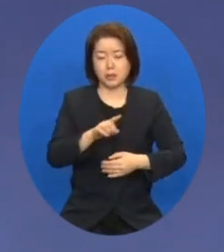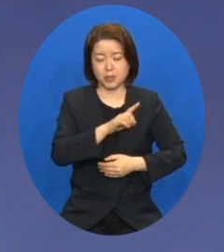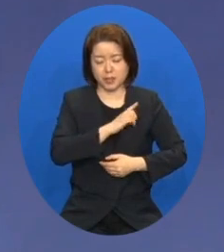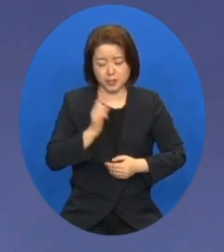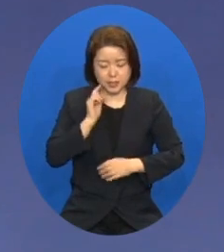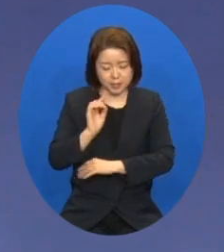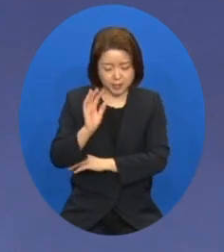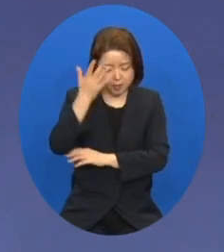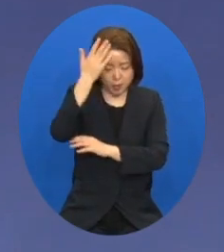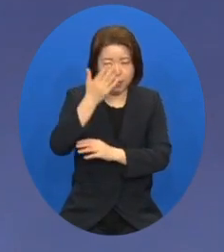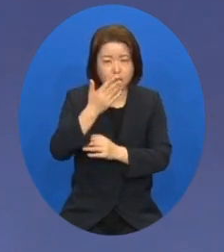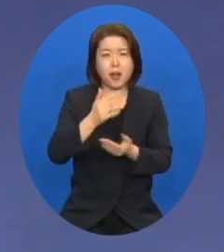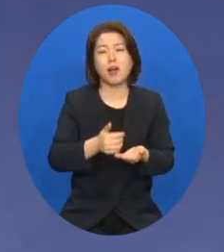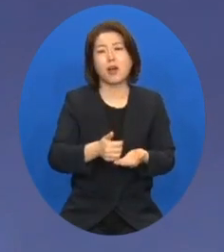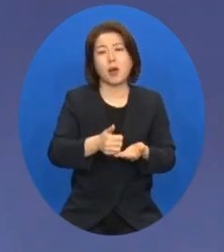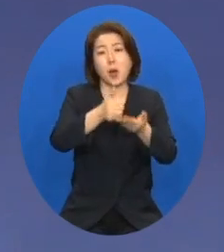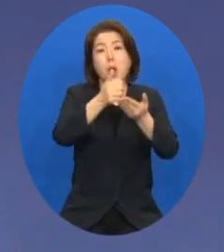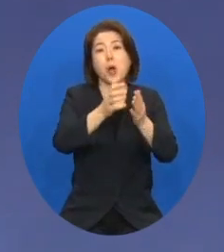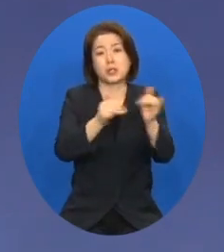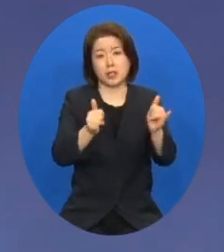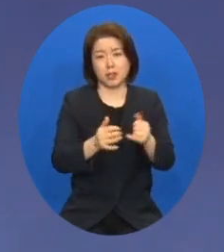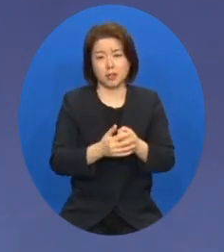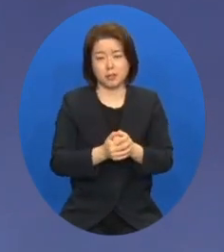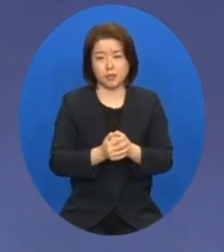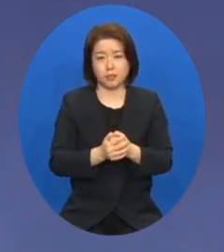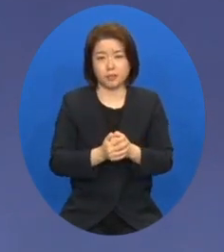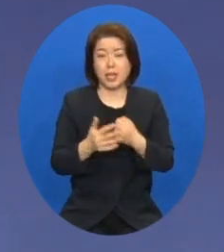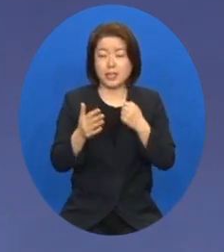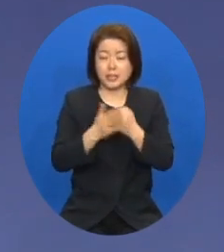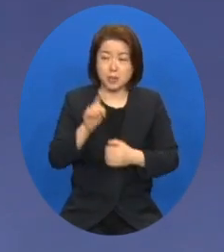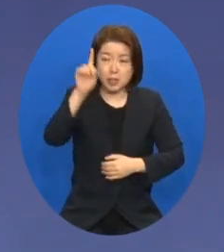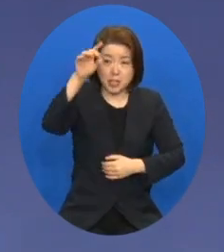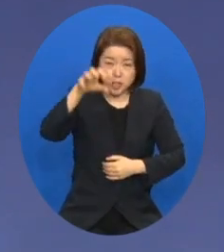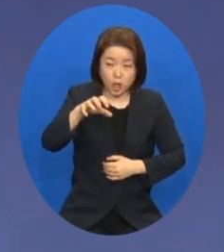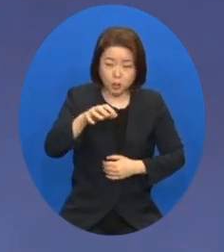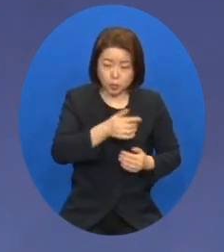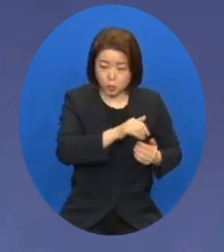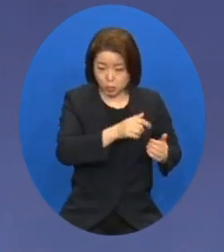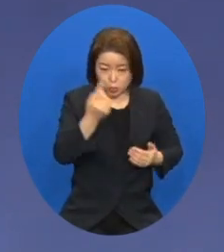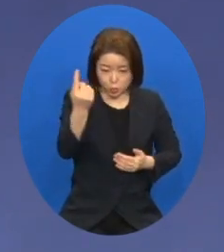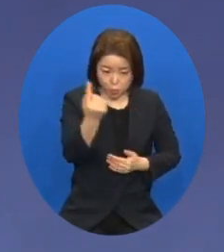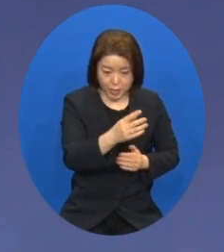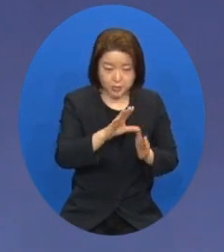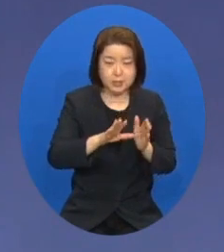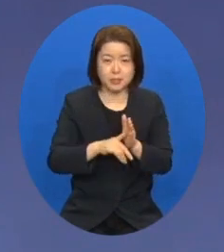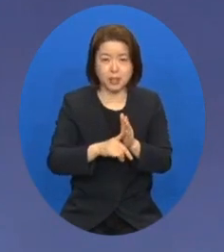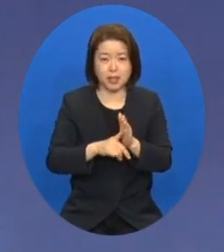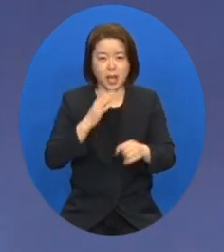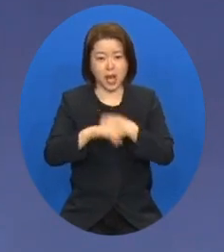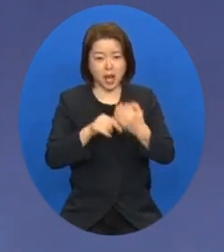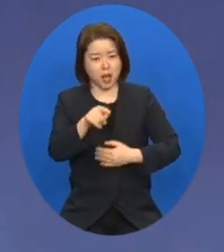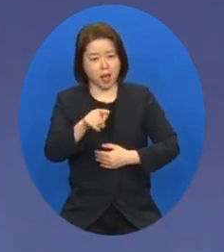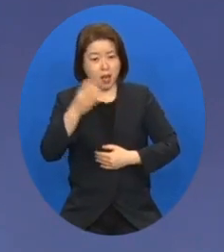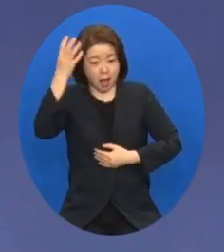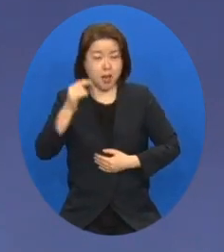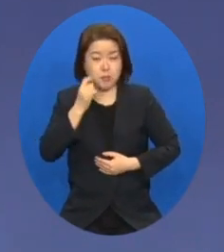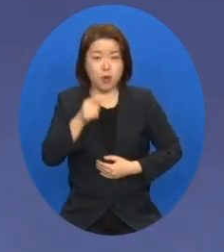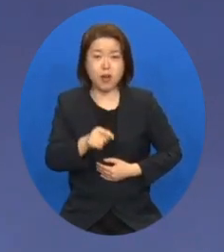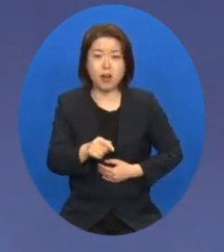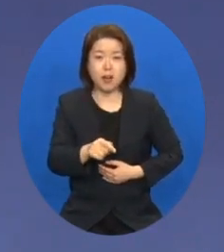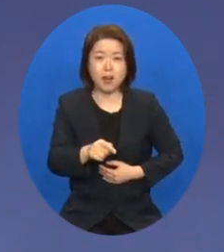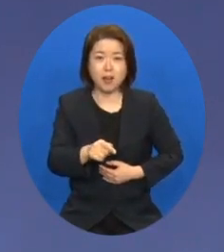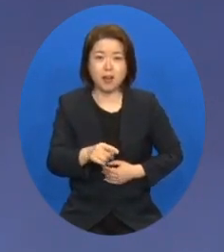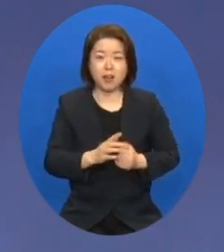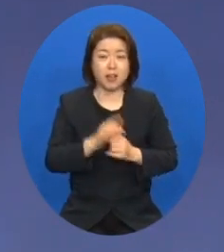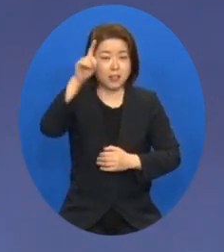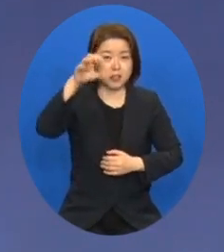영광을 받으신 사람이었기 때문에 그러므로 그가 천국에 들어올 때 하나님께서 그를 이즈 실 수가 없는 것입니다